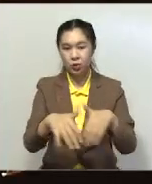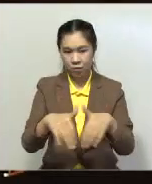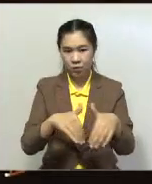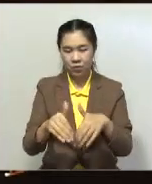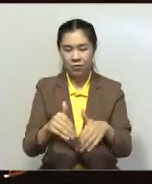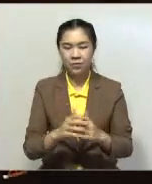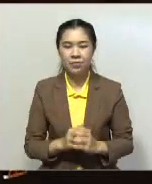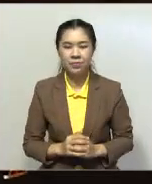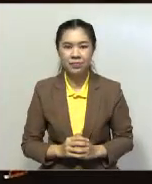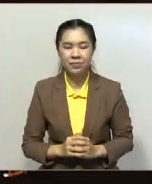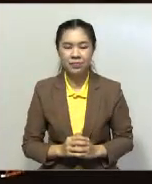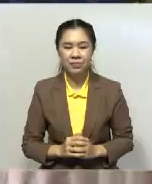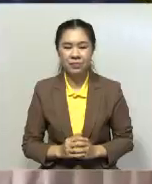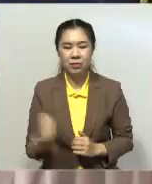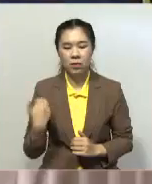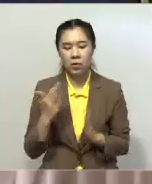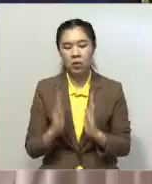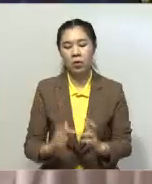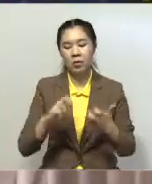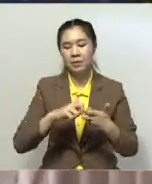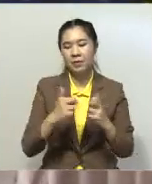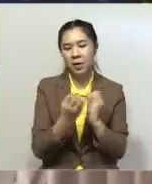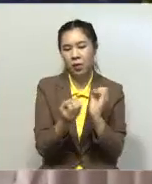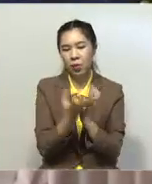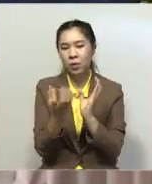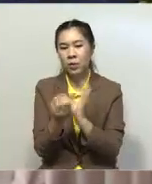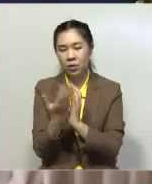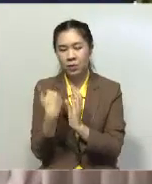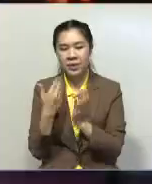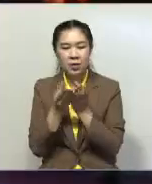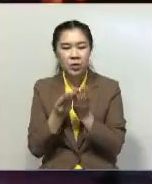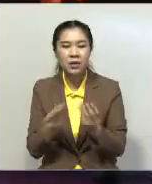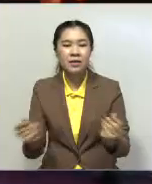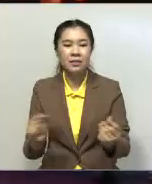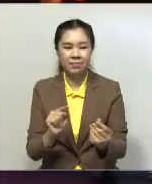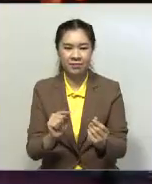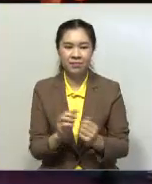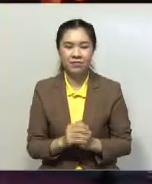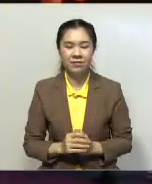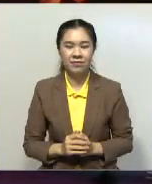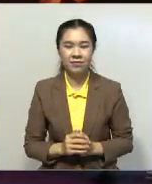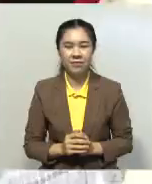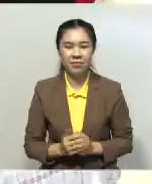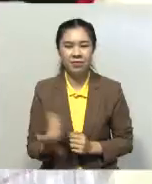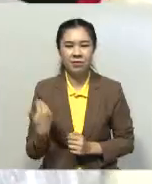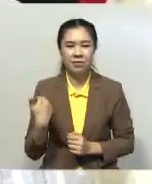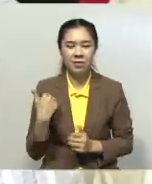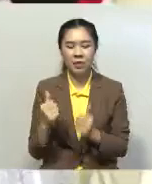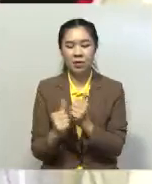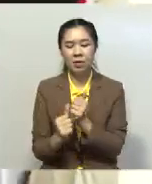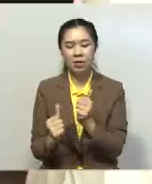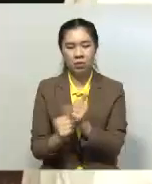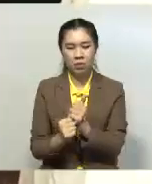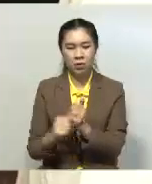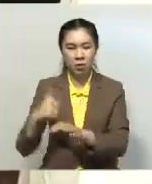ซึ่งก็ได้ที่ได้รับความเดือดร้อนจากน้ำป่าไหลหลากแล้วก็ดินโคลนถล่มค่ะโดยมีนายบวรศักดิ์วานิชรองผู้ว่าราช